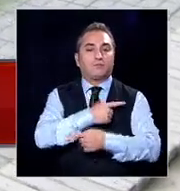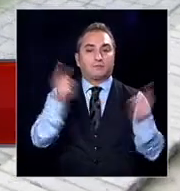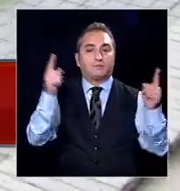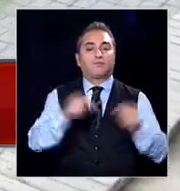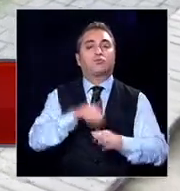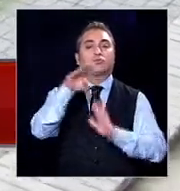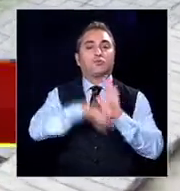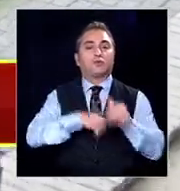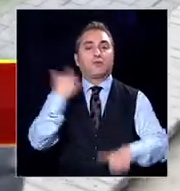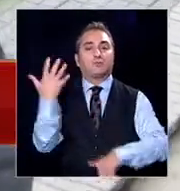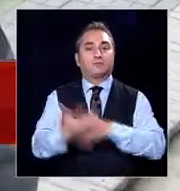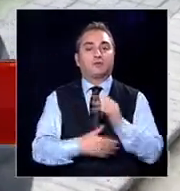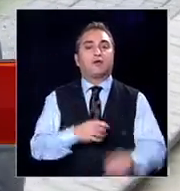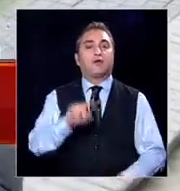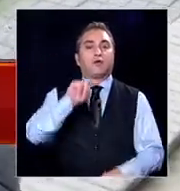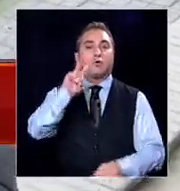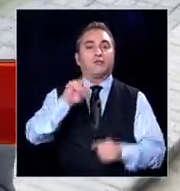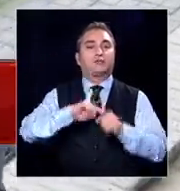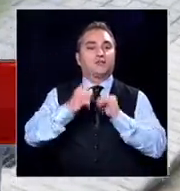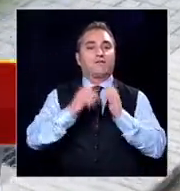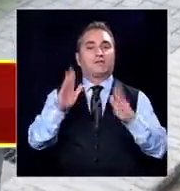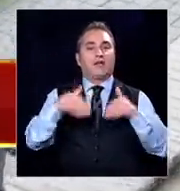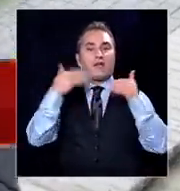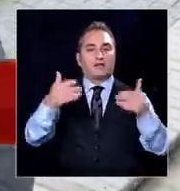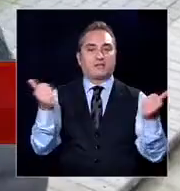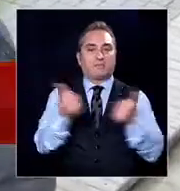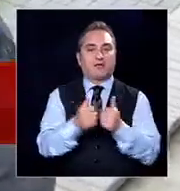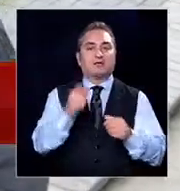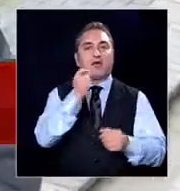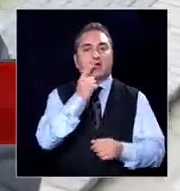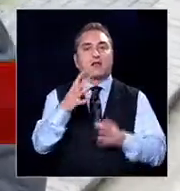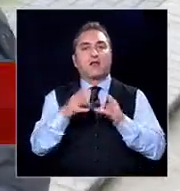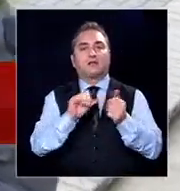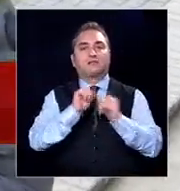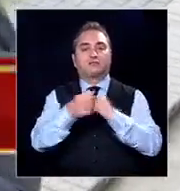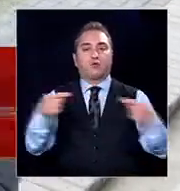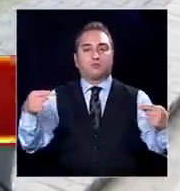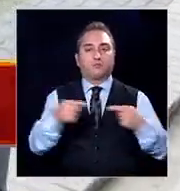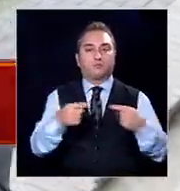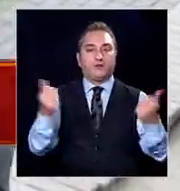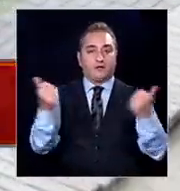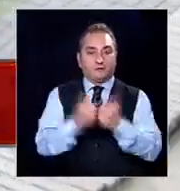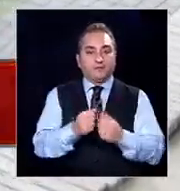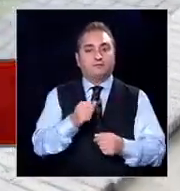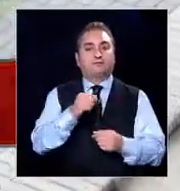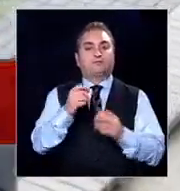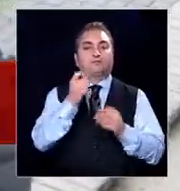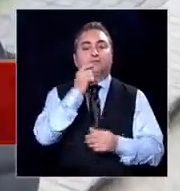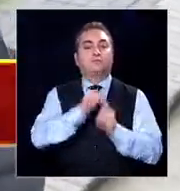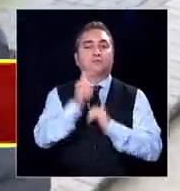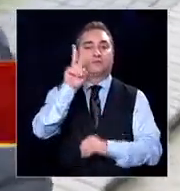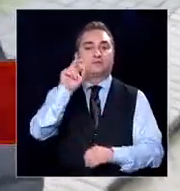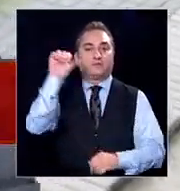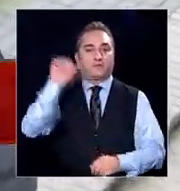TFF 1. Lig 12. hafta erteleme maçı Ankara Spor ile Adana Spor arasında oynandı. Ankara Spor 2-0 yenildiği maç